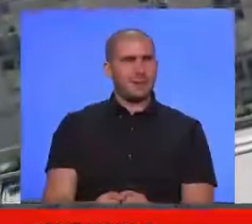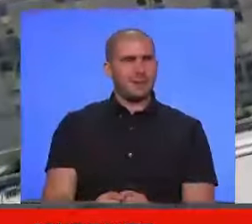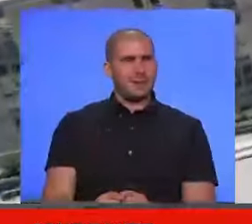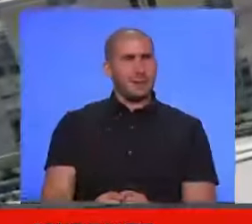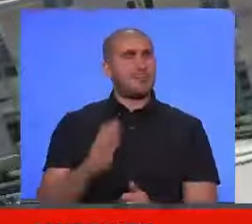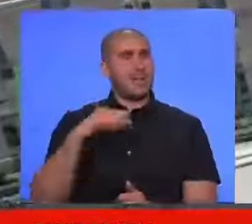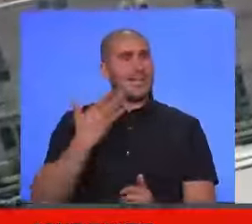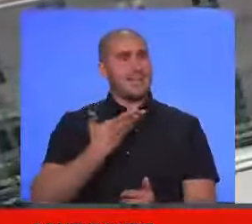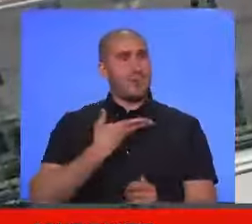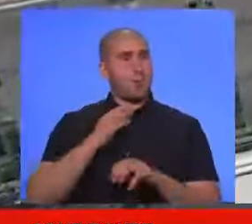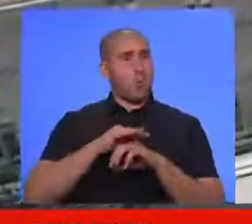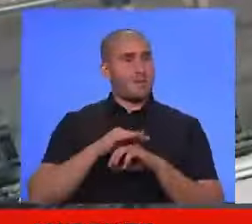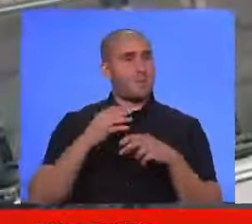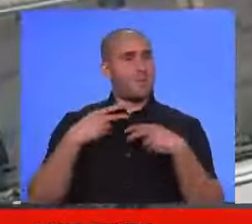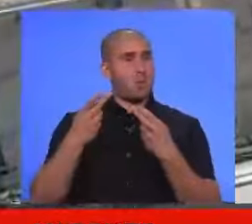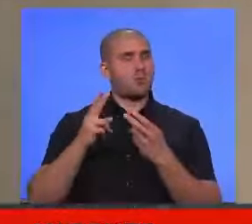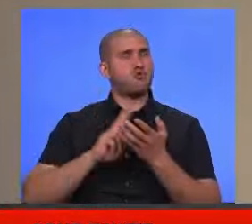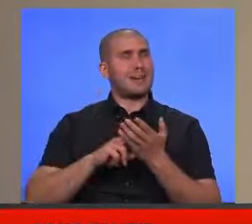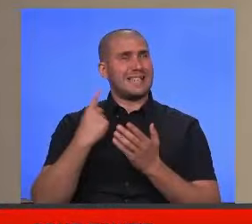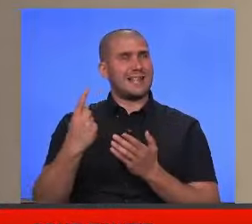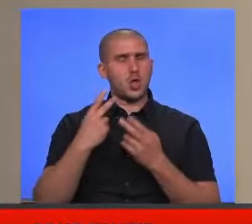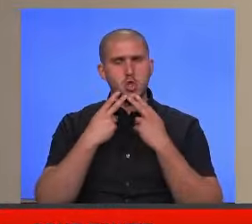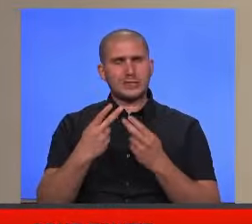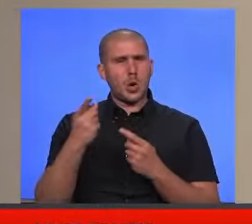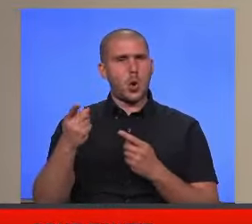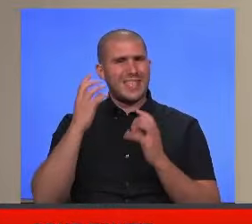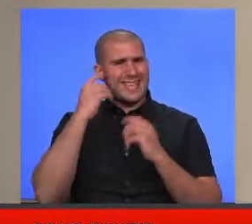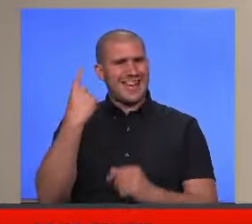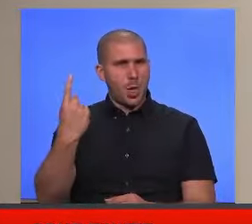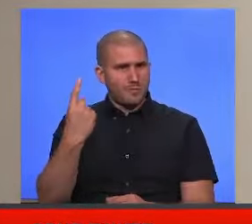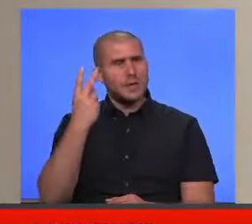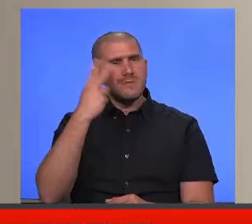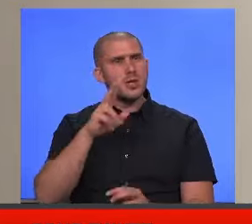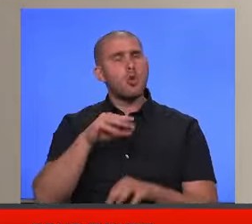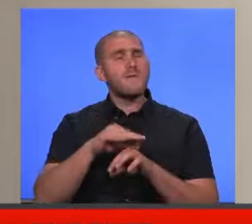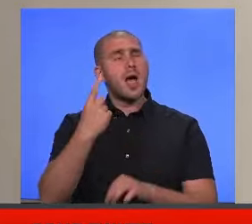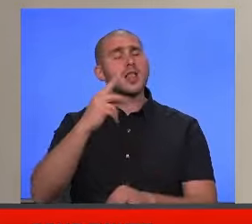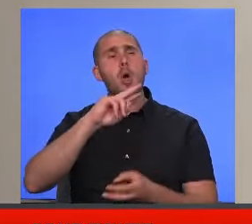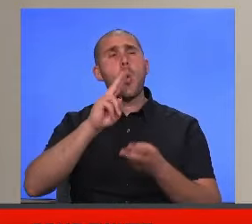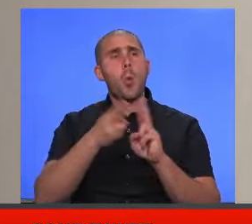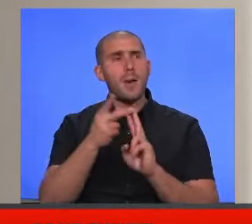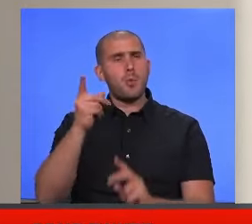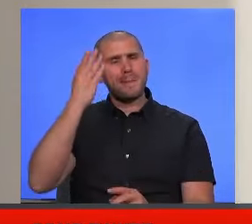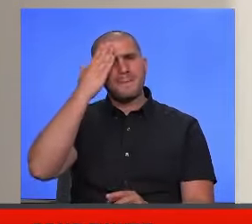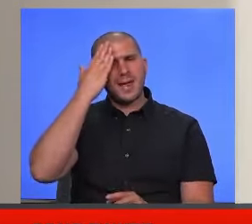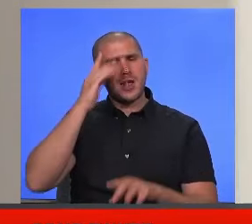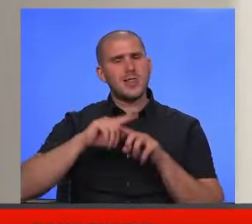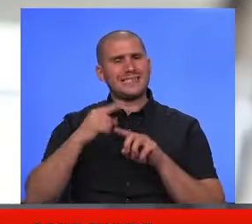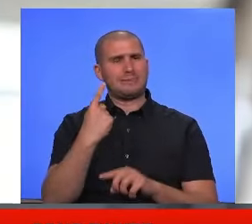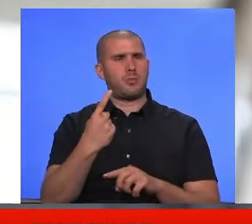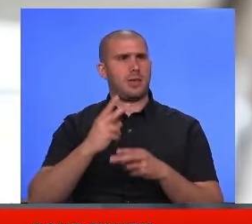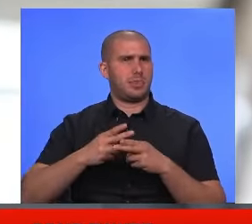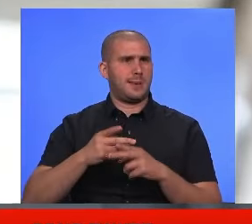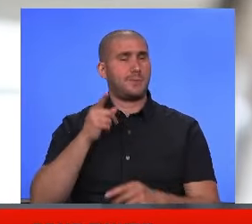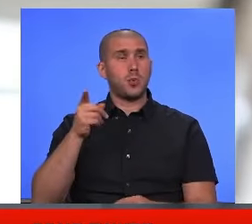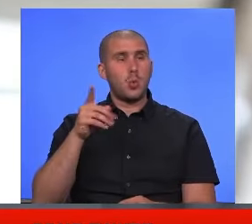לאחר שקיבלו הרופאים בבית החולים שערי צדק את התוצאות מאיכילוב, הבינו שיש רופא אחד בעולם שמכיר את התסמונת הזאת. הוא